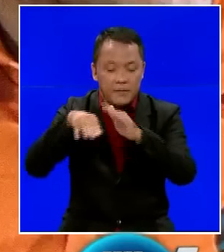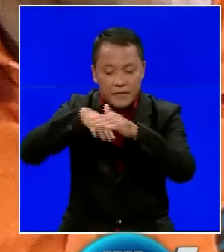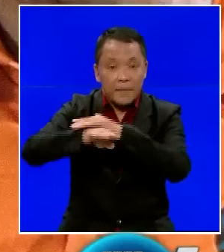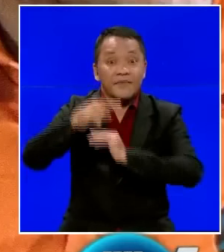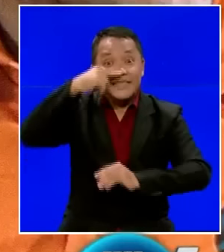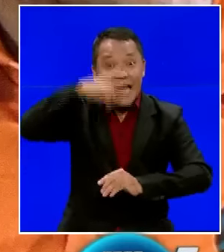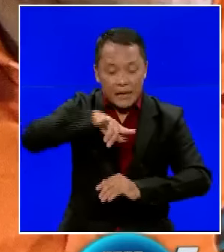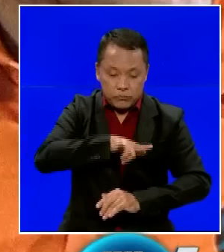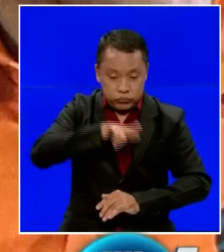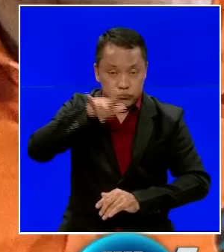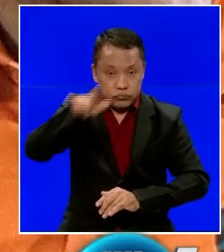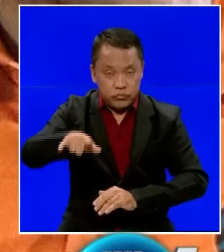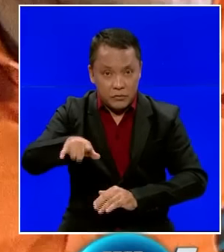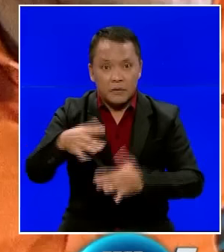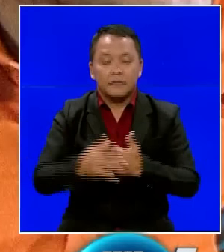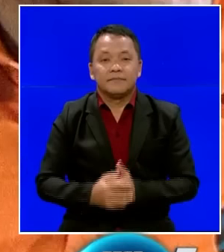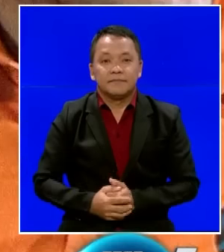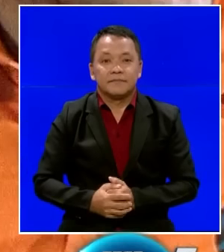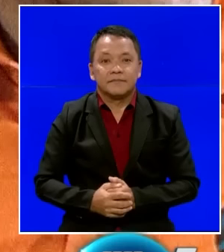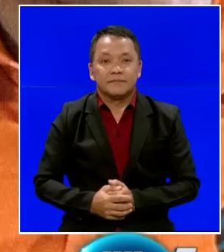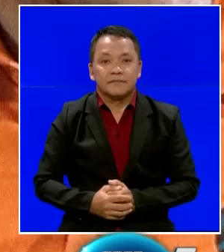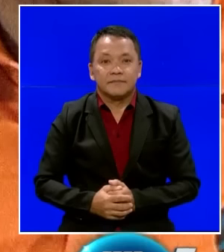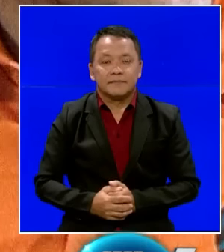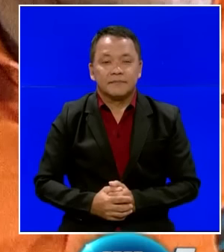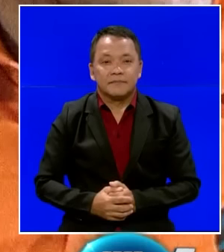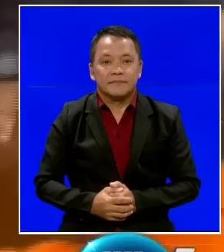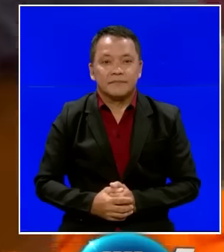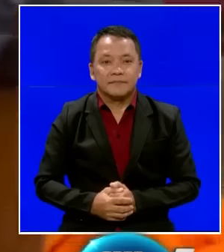จากเมืองไทย ค่ะ อีกสักช่วงนึงท่านผู้ชม